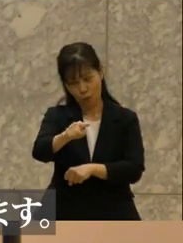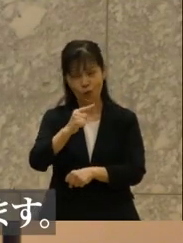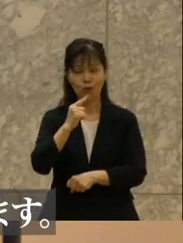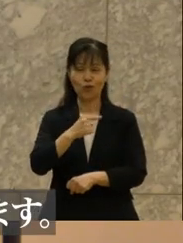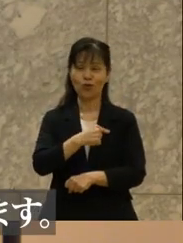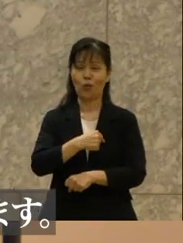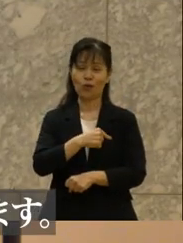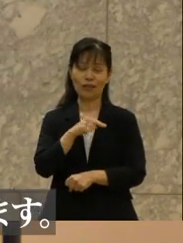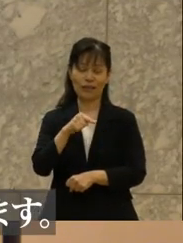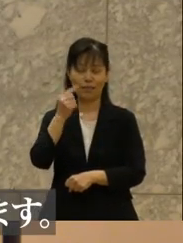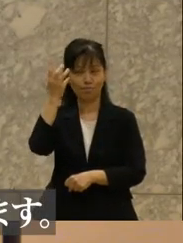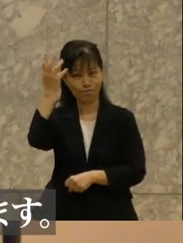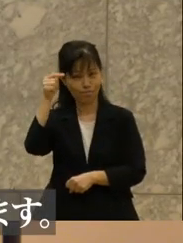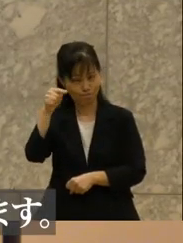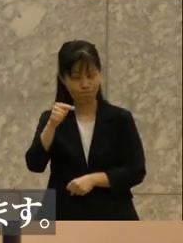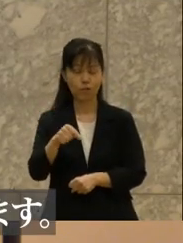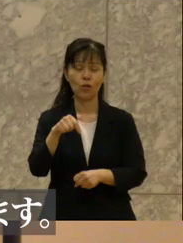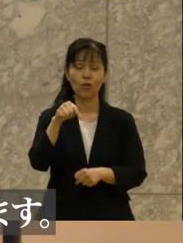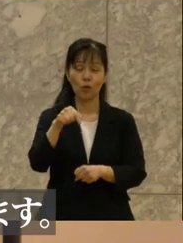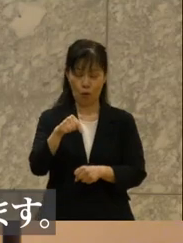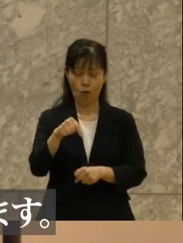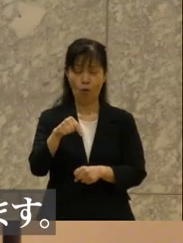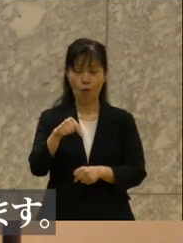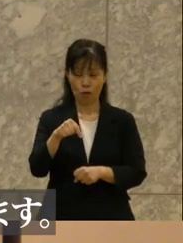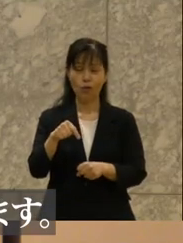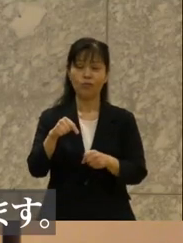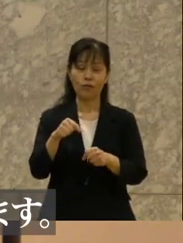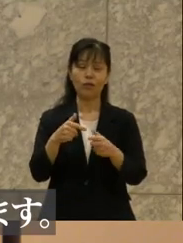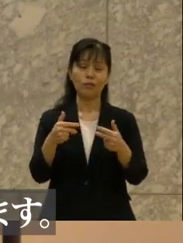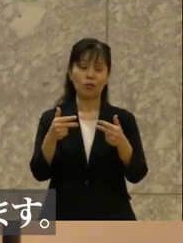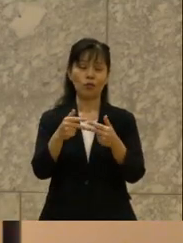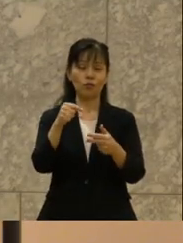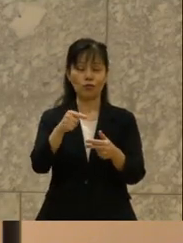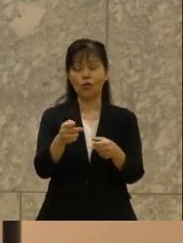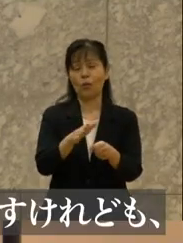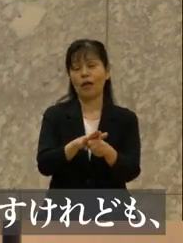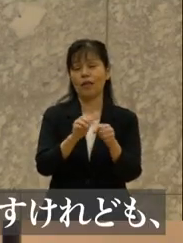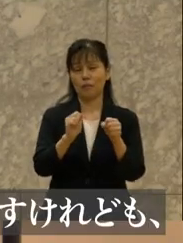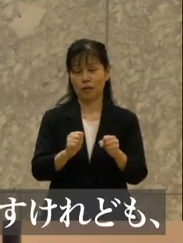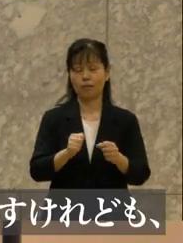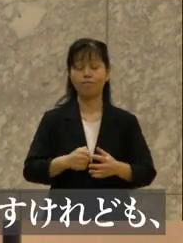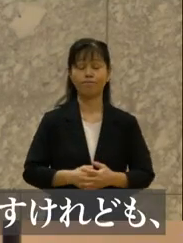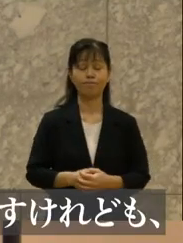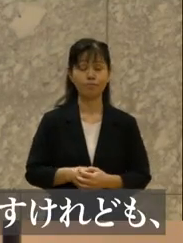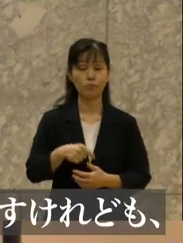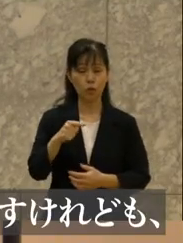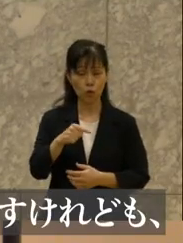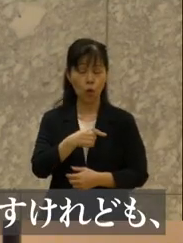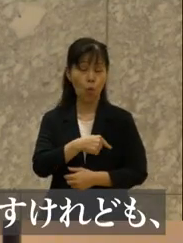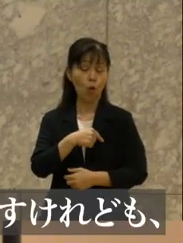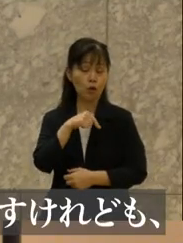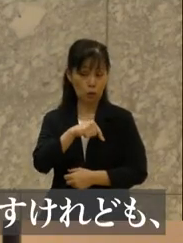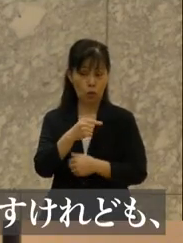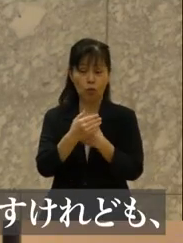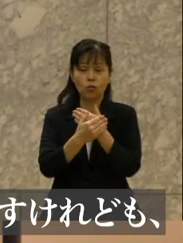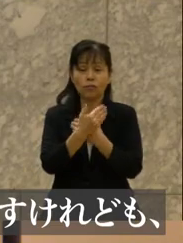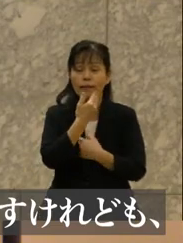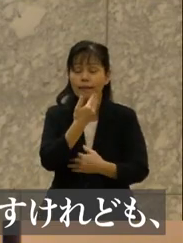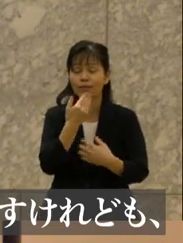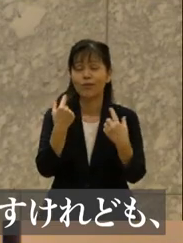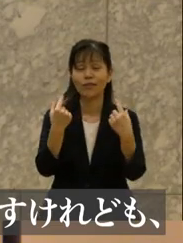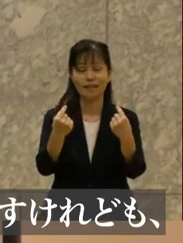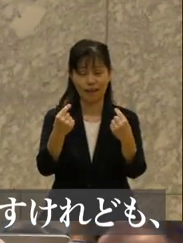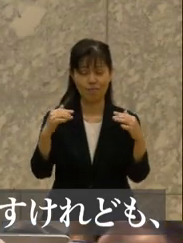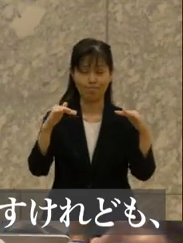ねこの東京フォワード2025には込められているところでございますそこでその思いもですね大切にしながら